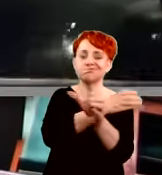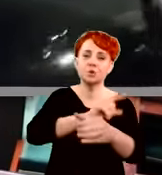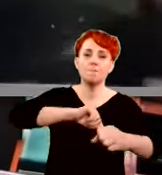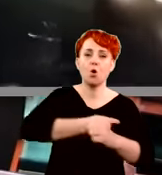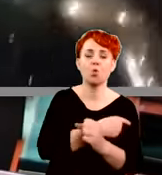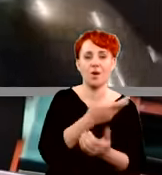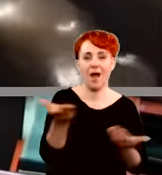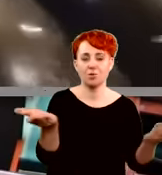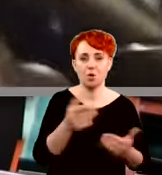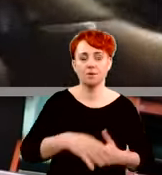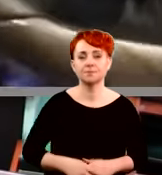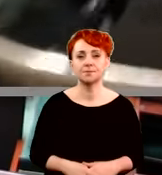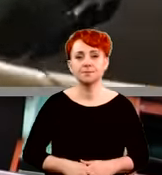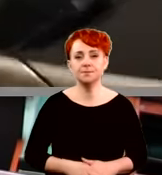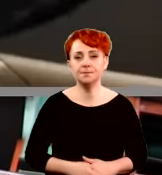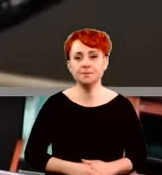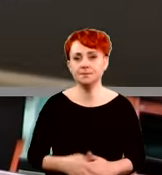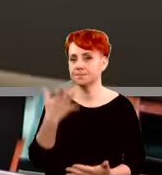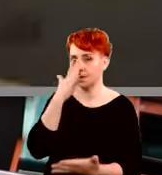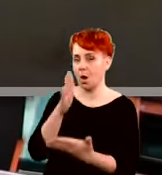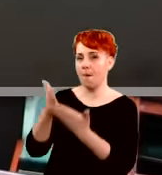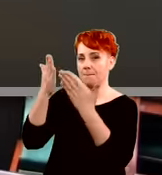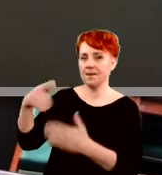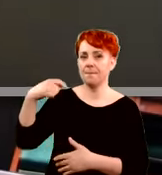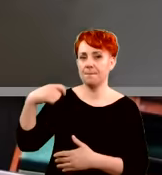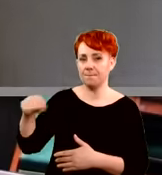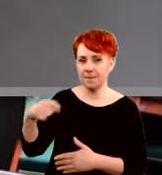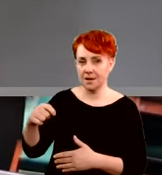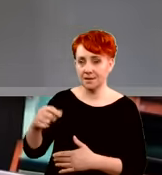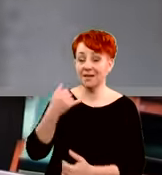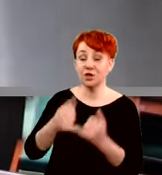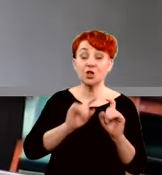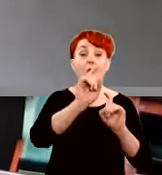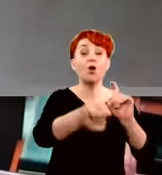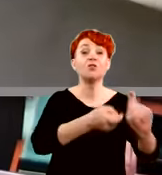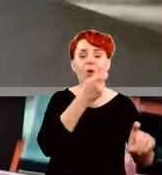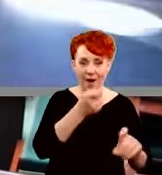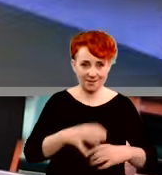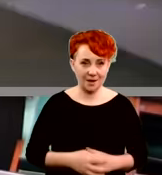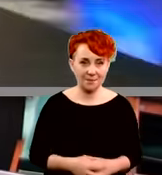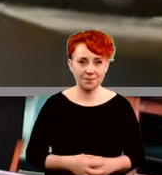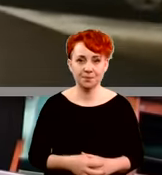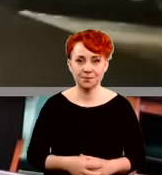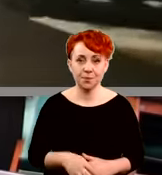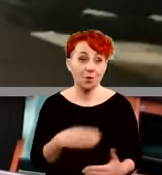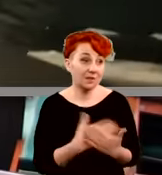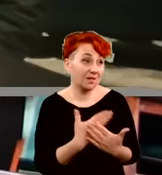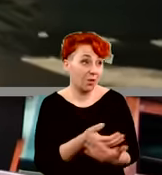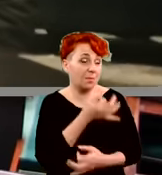Barskiego? Opinia pana prezydenta jest wymagana w przypadku odwołania. Właśnie no tak jak pani właśnie redaktor... tak. No właśnie dlatego się